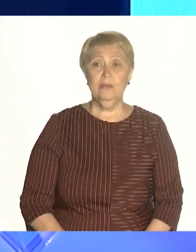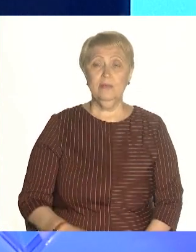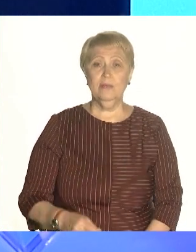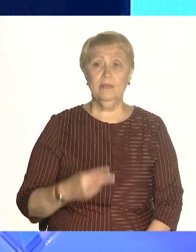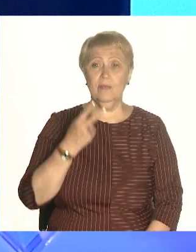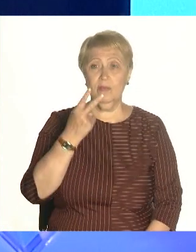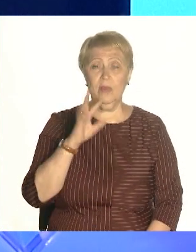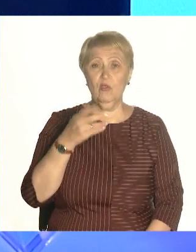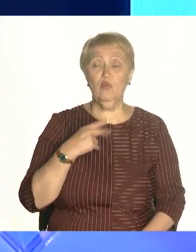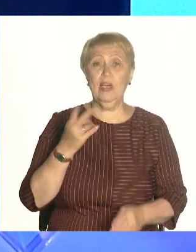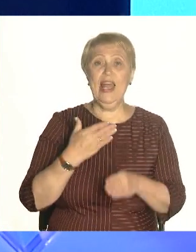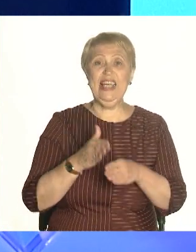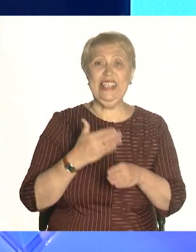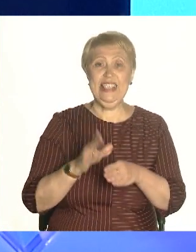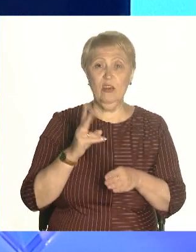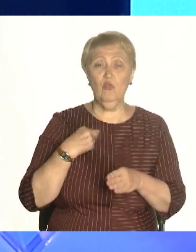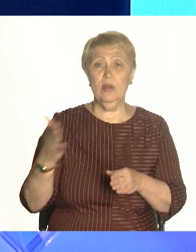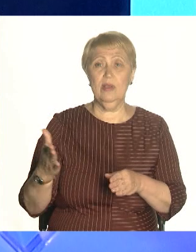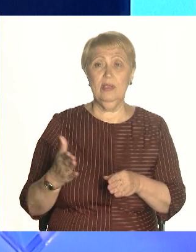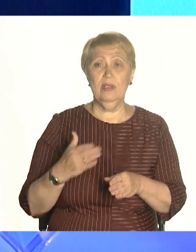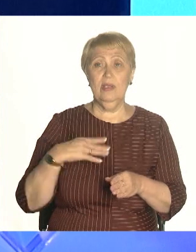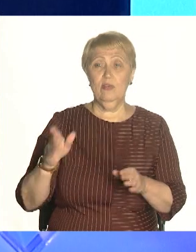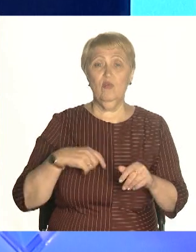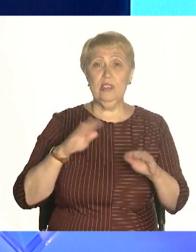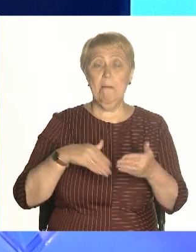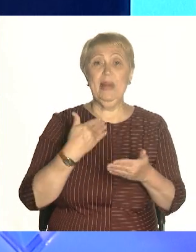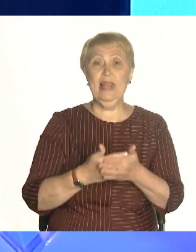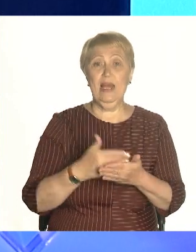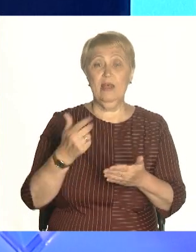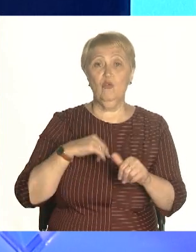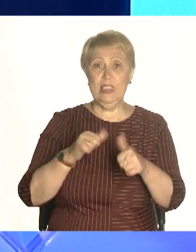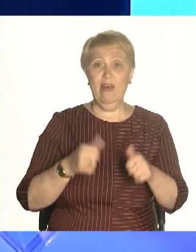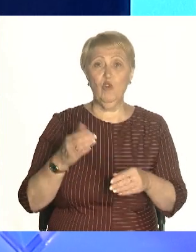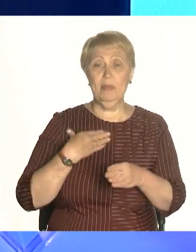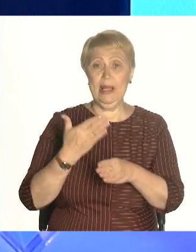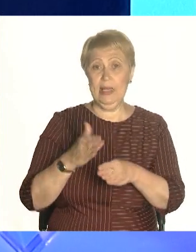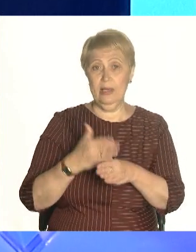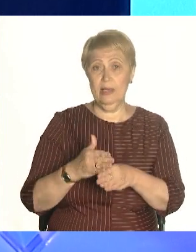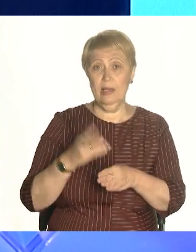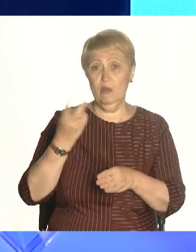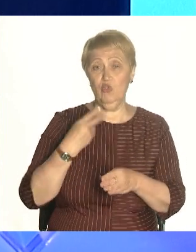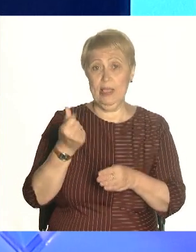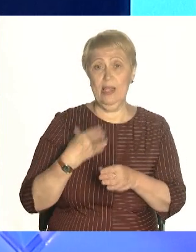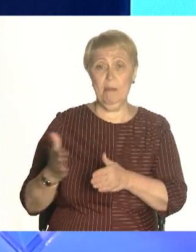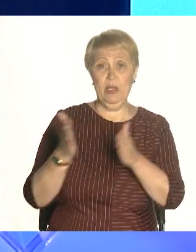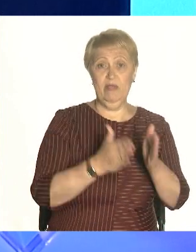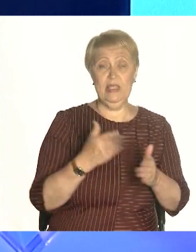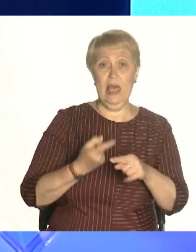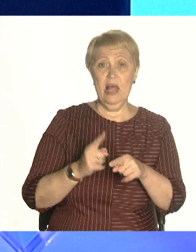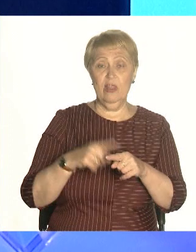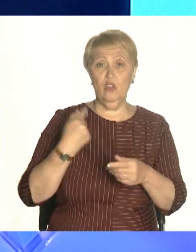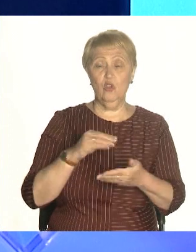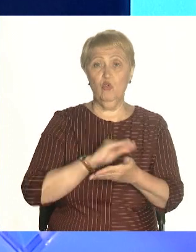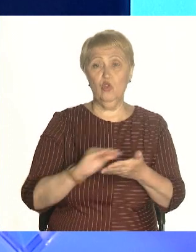предусмотрен для кредитов. То есть человеку не предлагается оформить кредит, но сообщается о том, что эти денежные средства вам сразу же вернутся. То